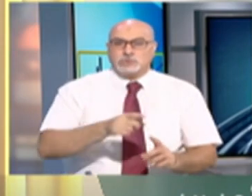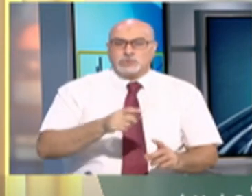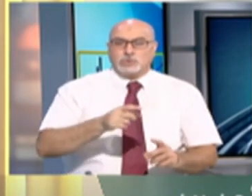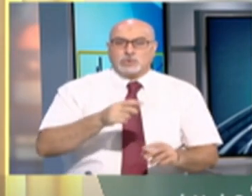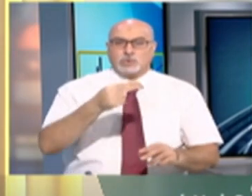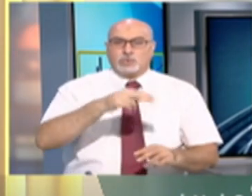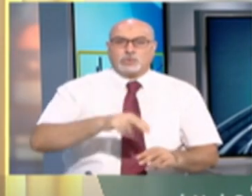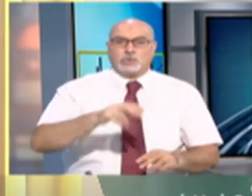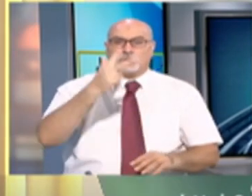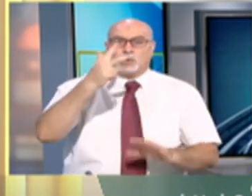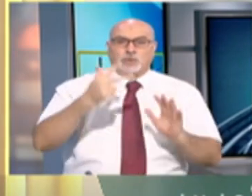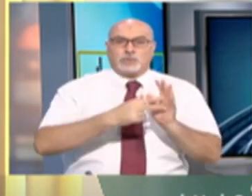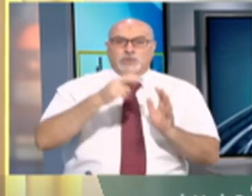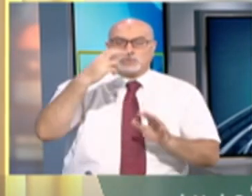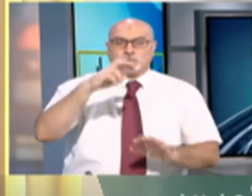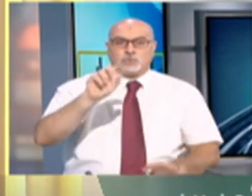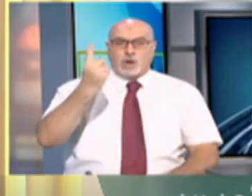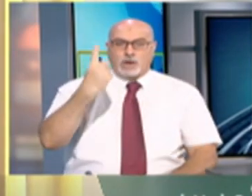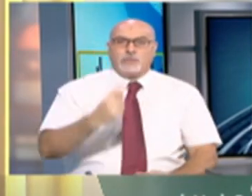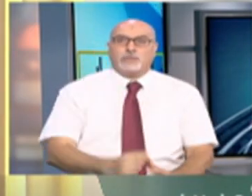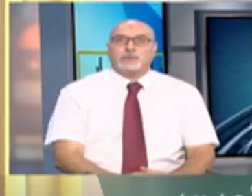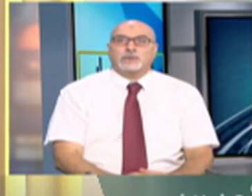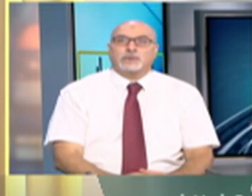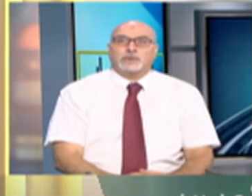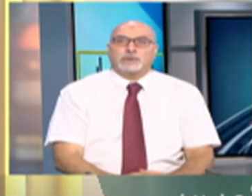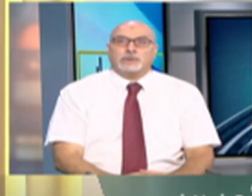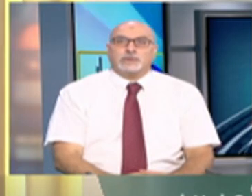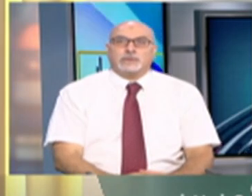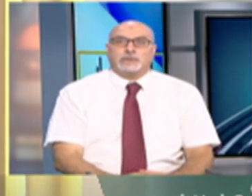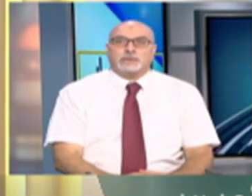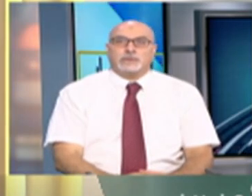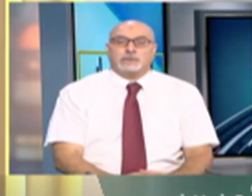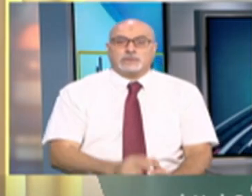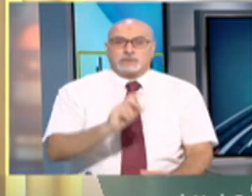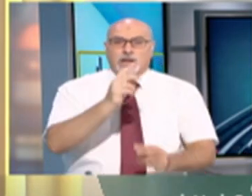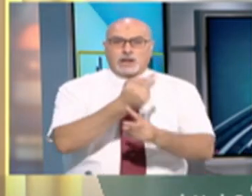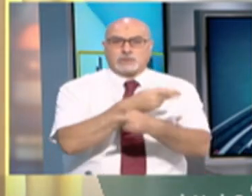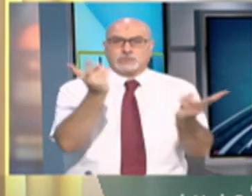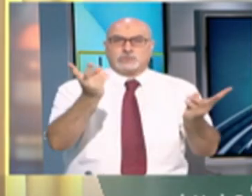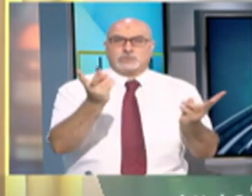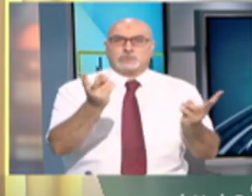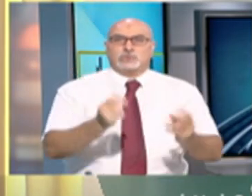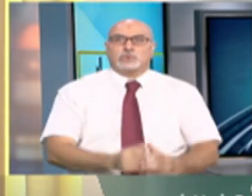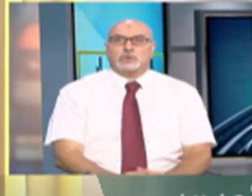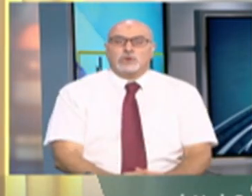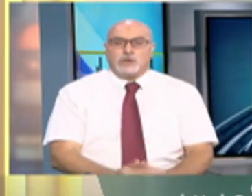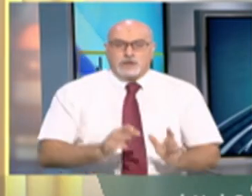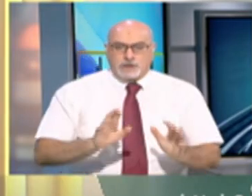رقم 3201 والمتضمن الإعلان